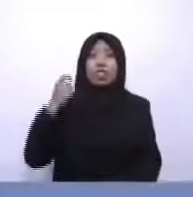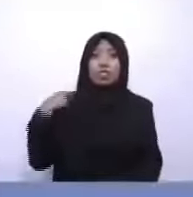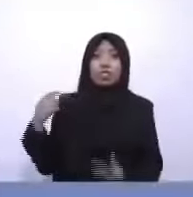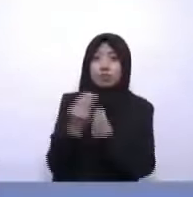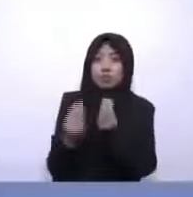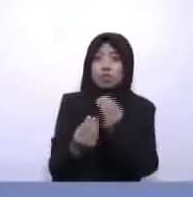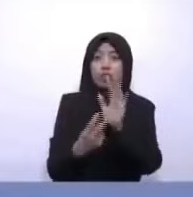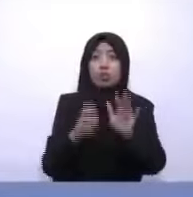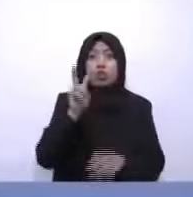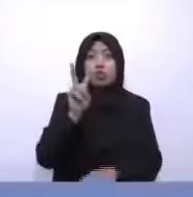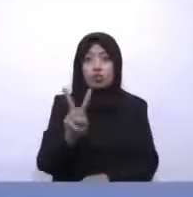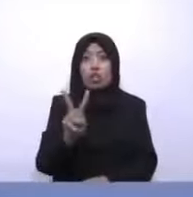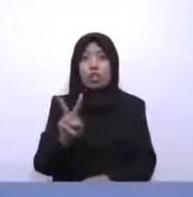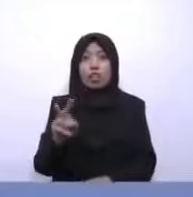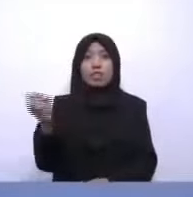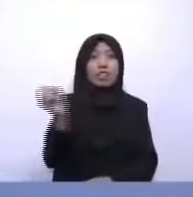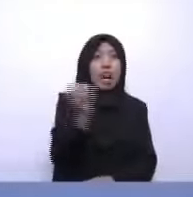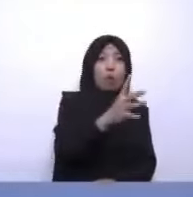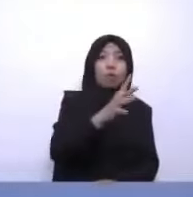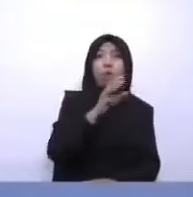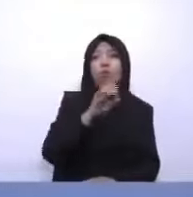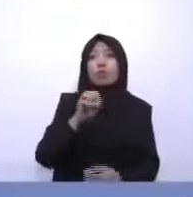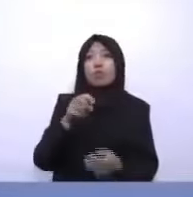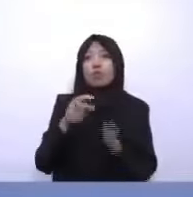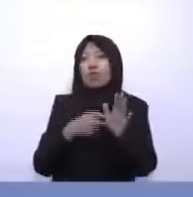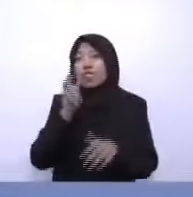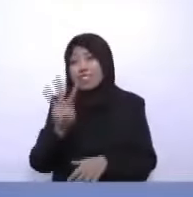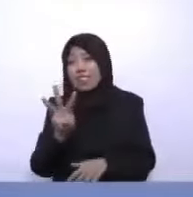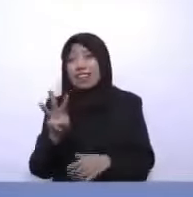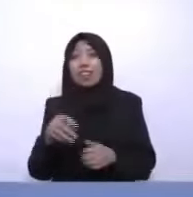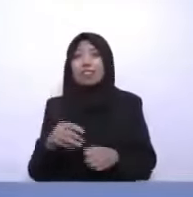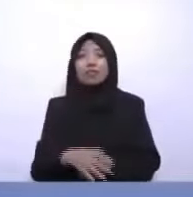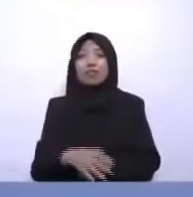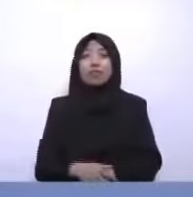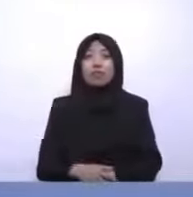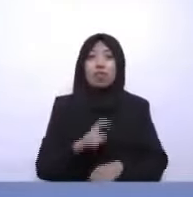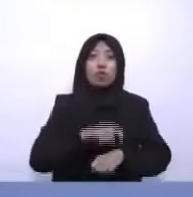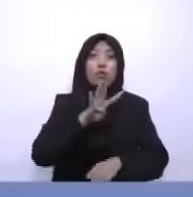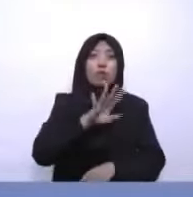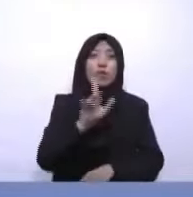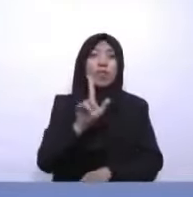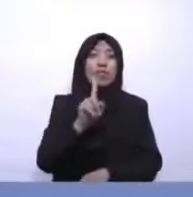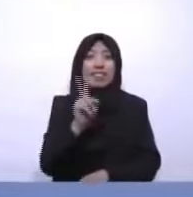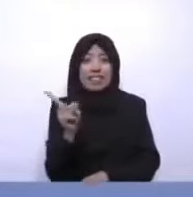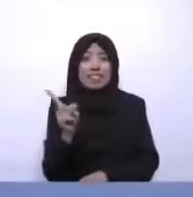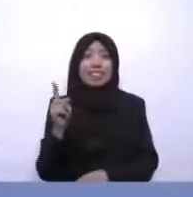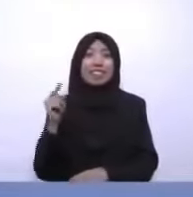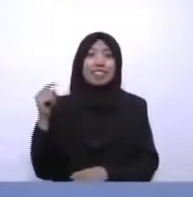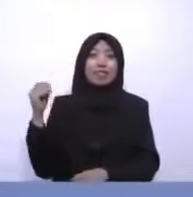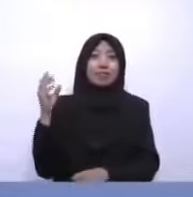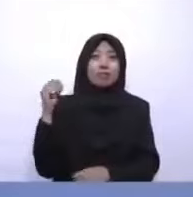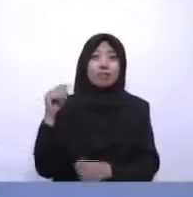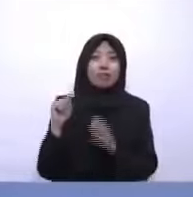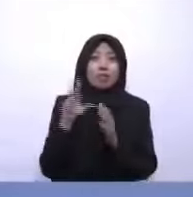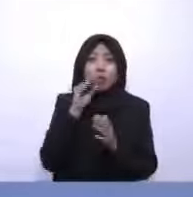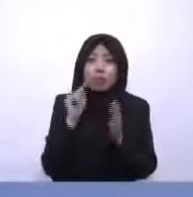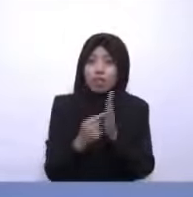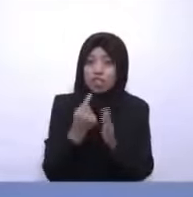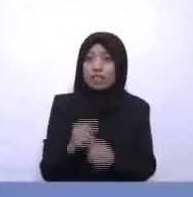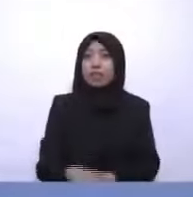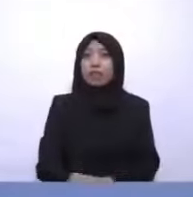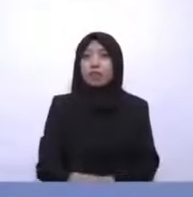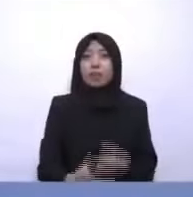2 menanggapi jawaban Cawagub nomor urut 3 dalam waktu 45 detik dimulai sejak berbicara. Solusi untuk